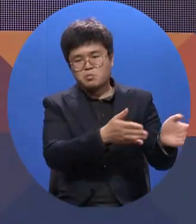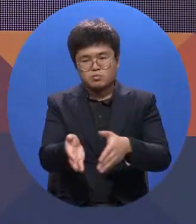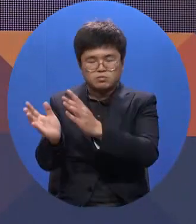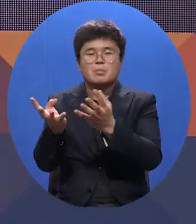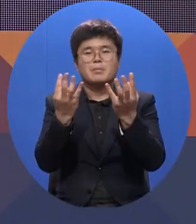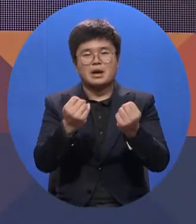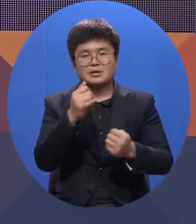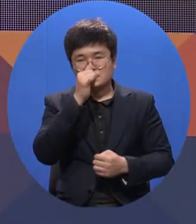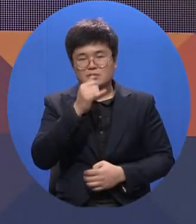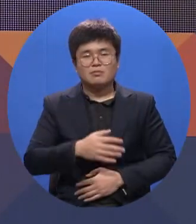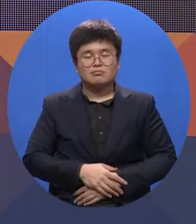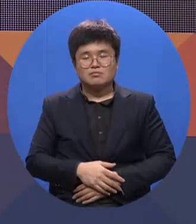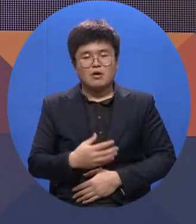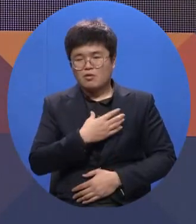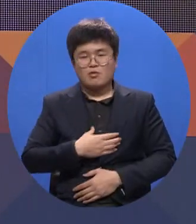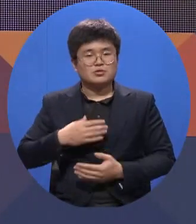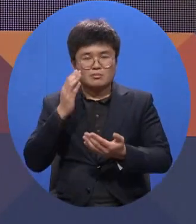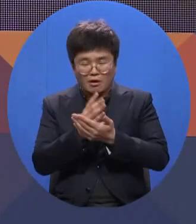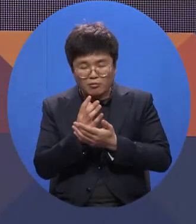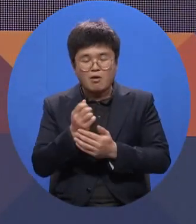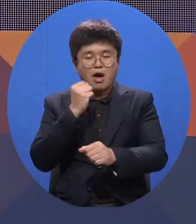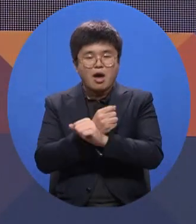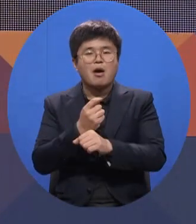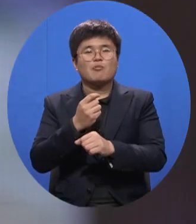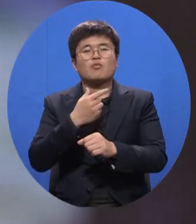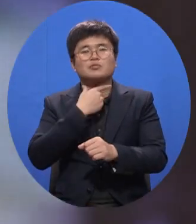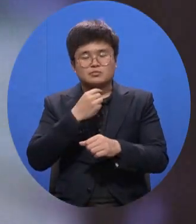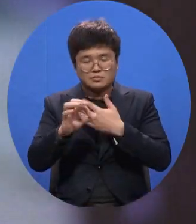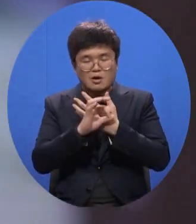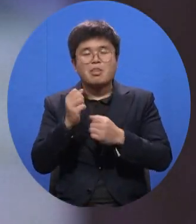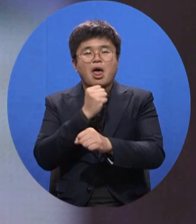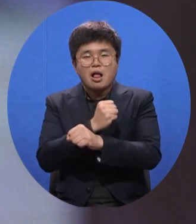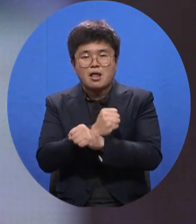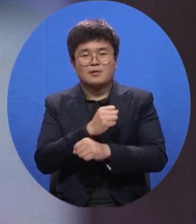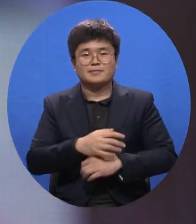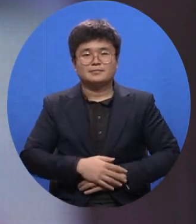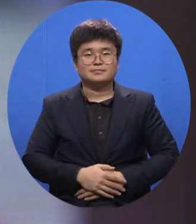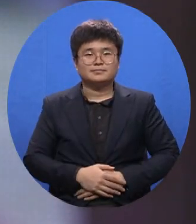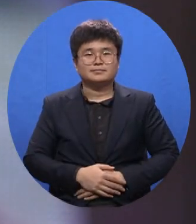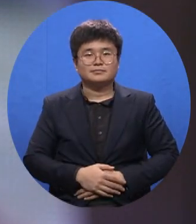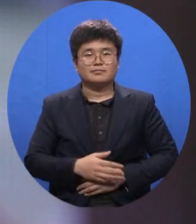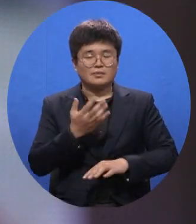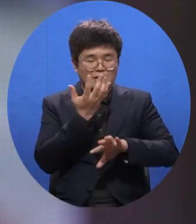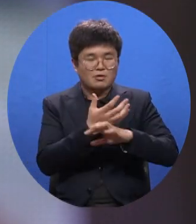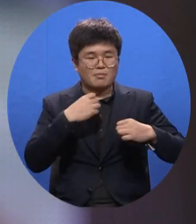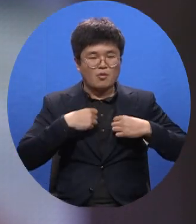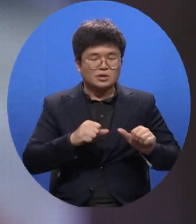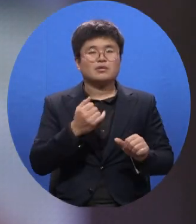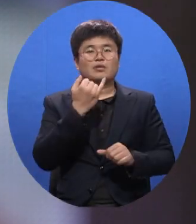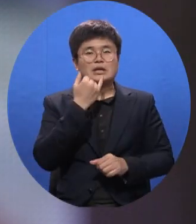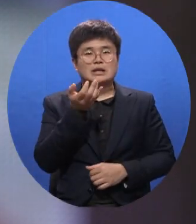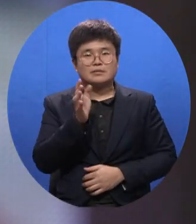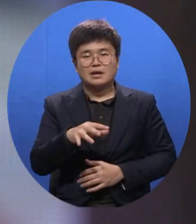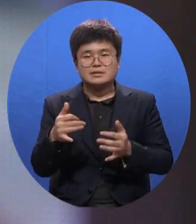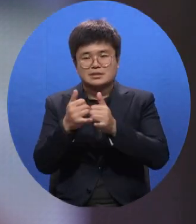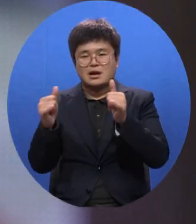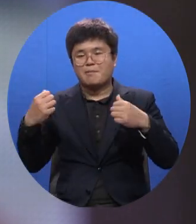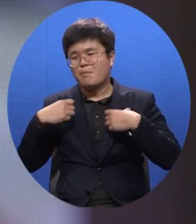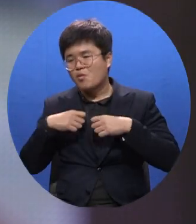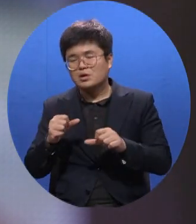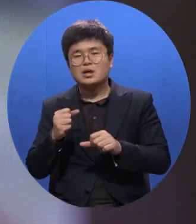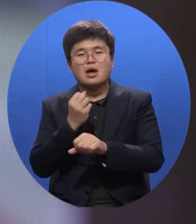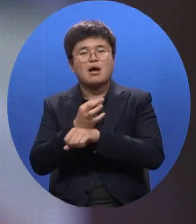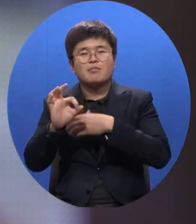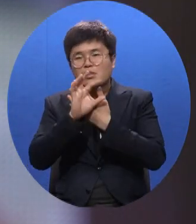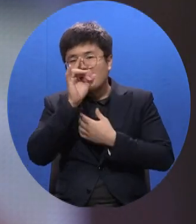거기 예쁘고 싶으면 해라 고 했고 다른 것을 보기 해도 되지만 사람은 포기하면